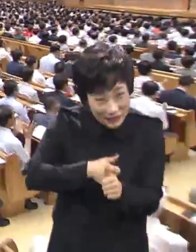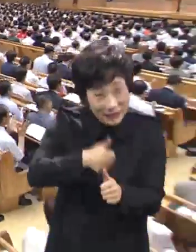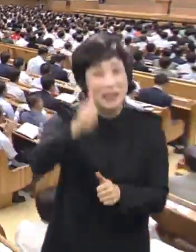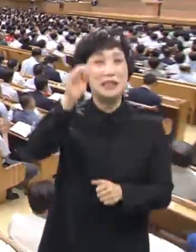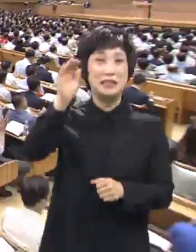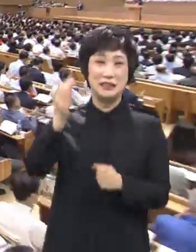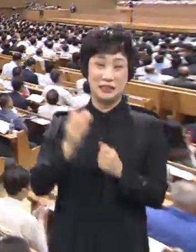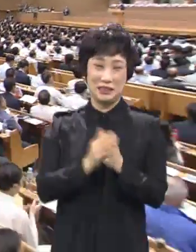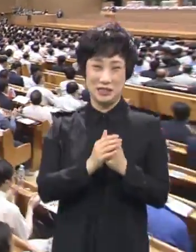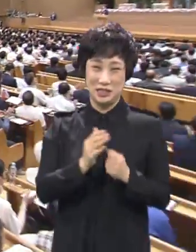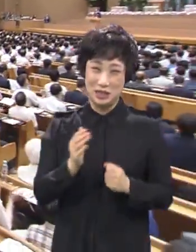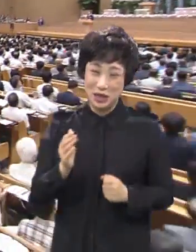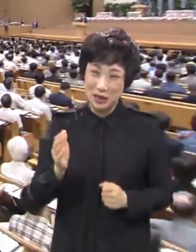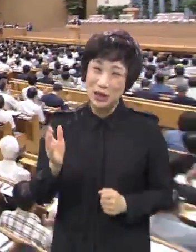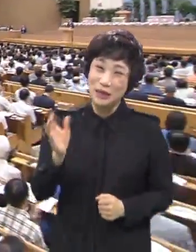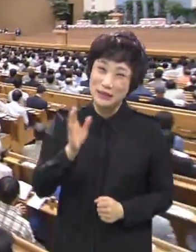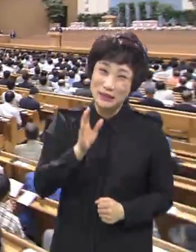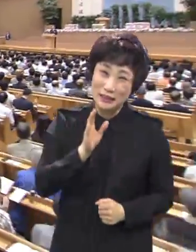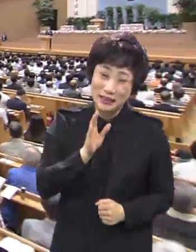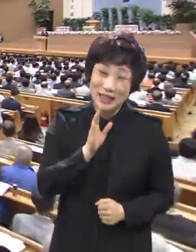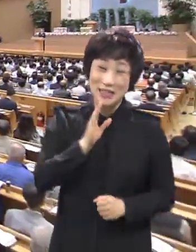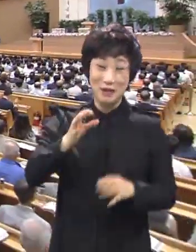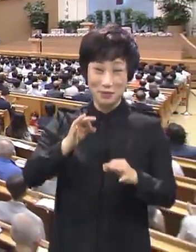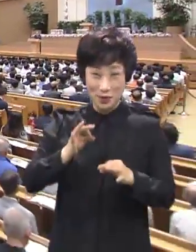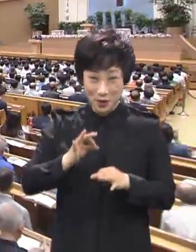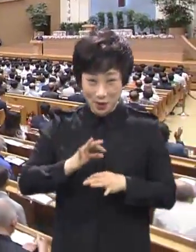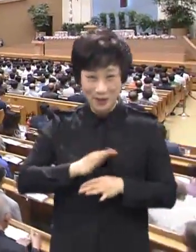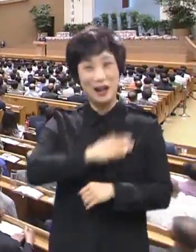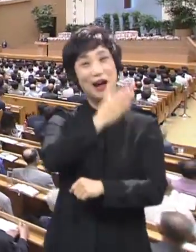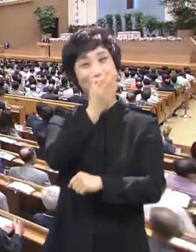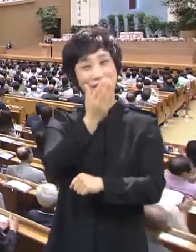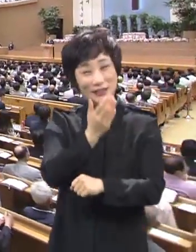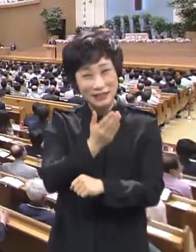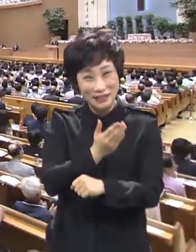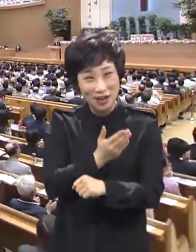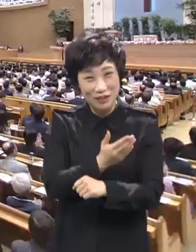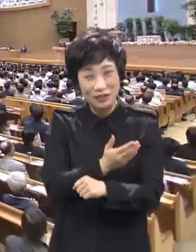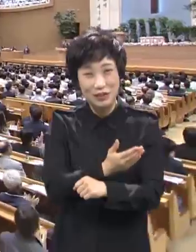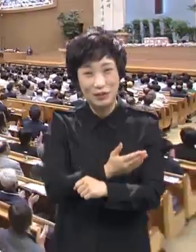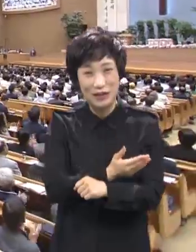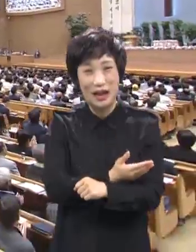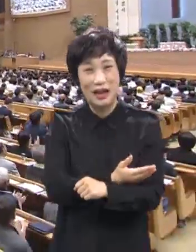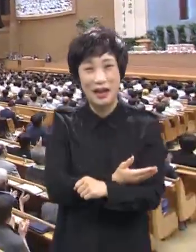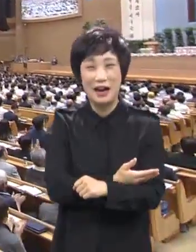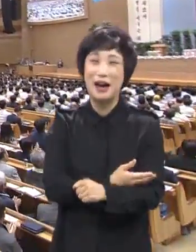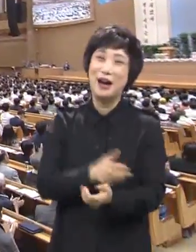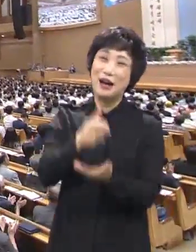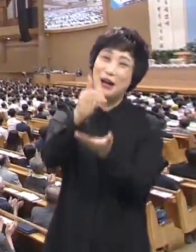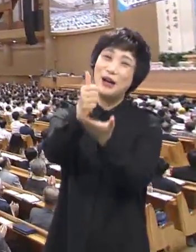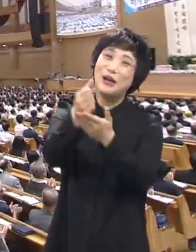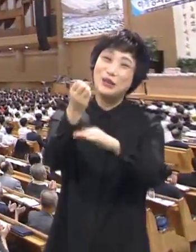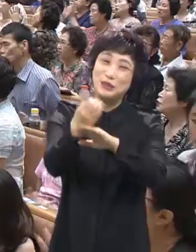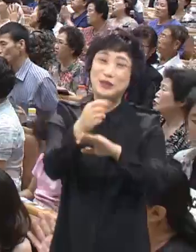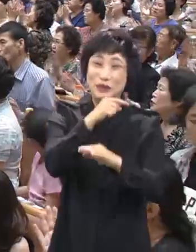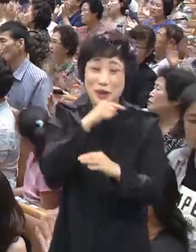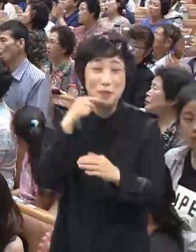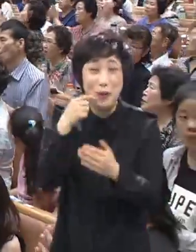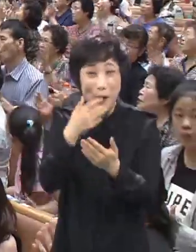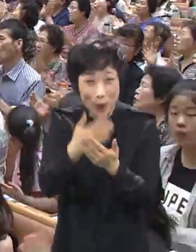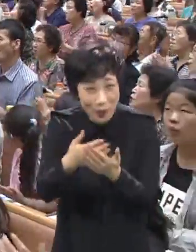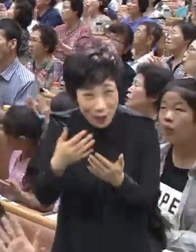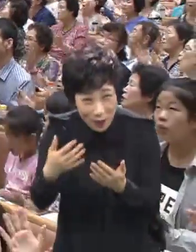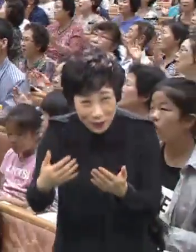시험을 이기는 승리되니 참 놀라운 능력이로다.